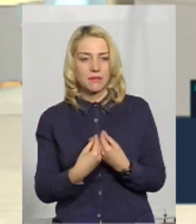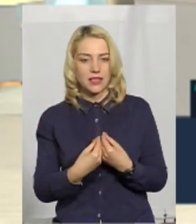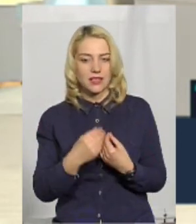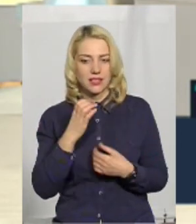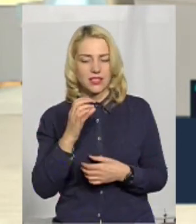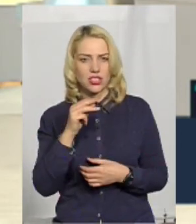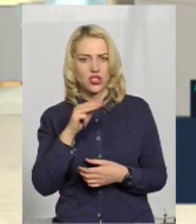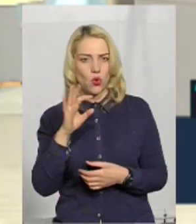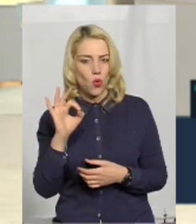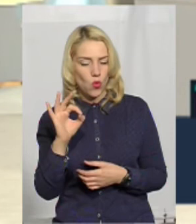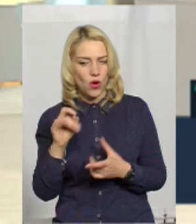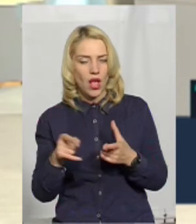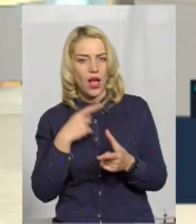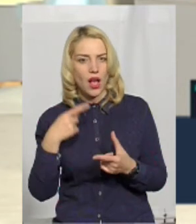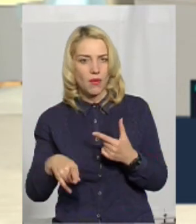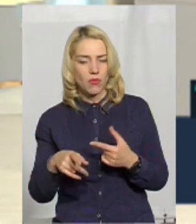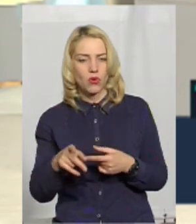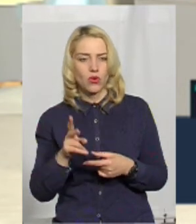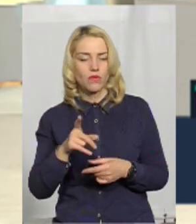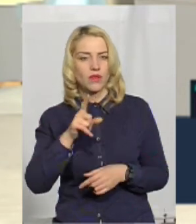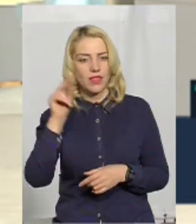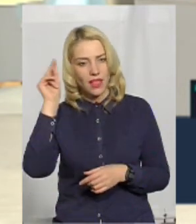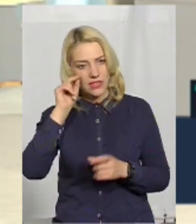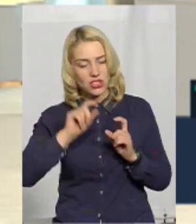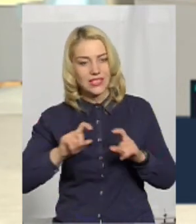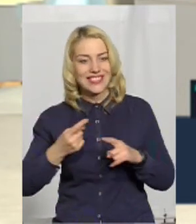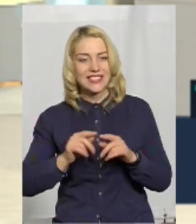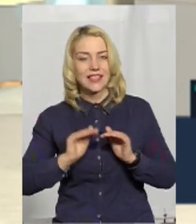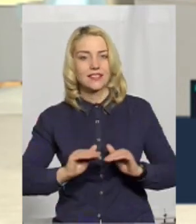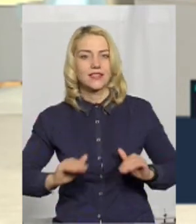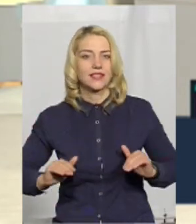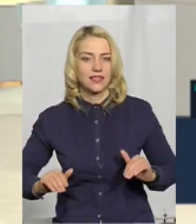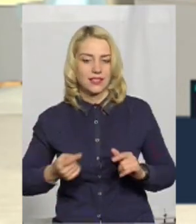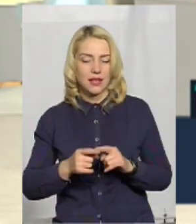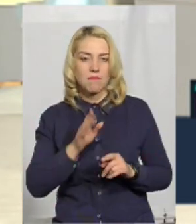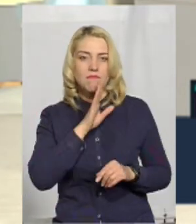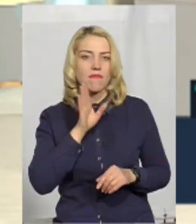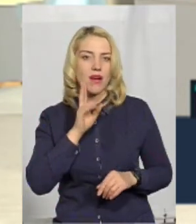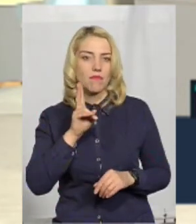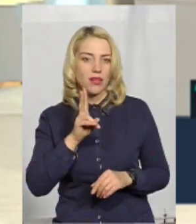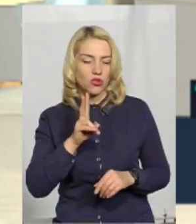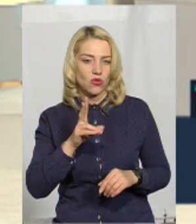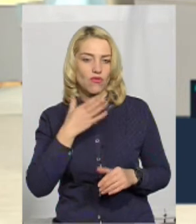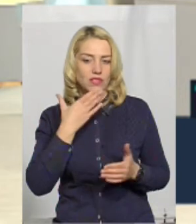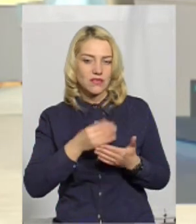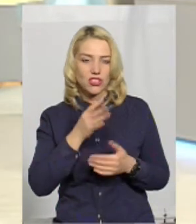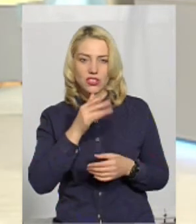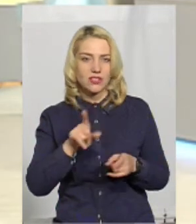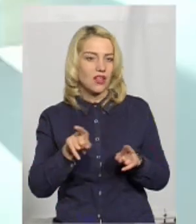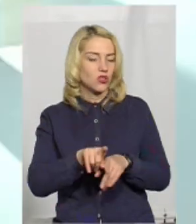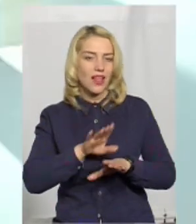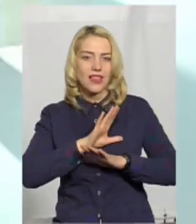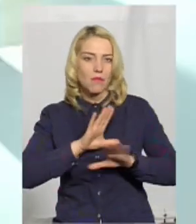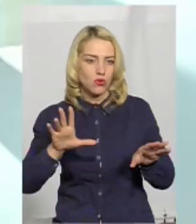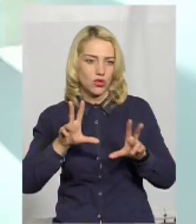або які вийшли з навчальних закладів. Тобто це ті діти, ті мами, які в свій час також не були щасливими